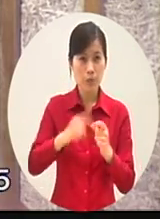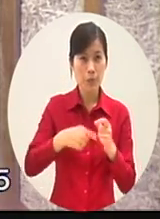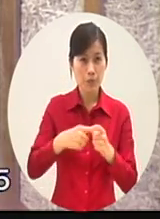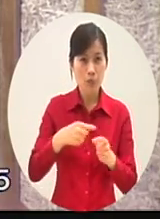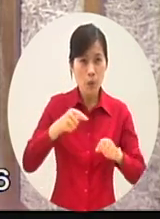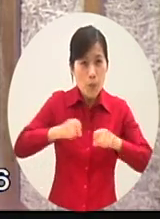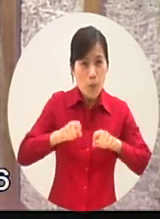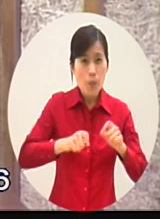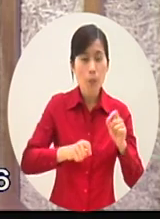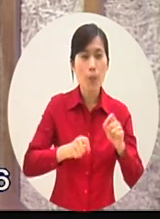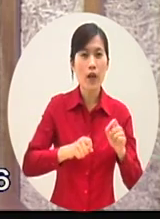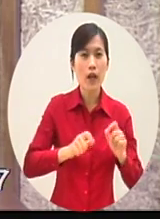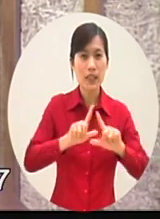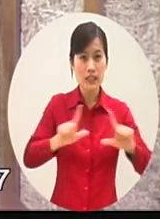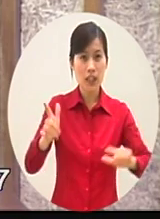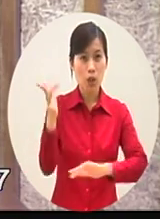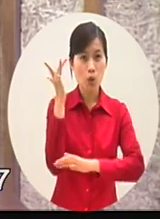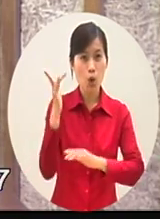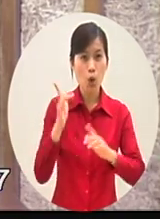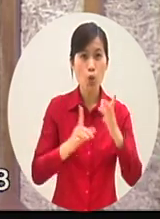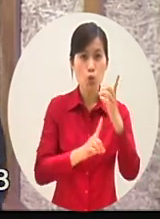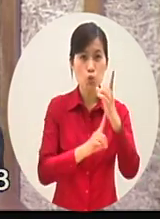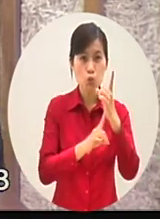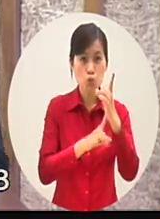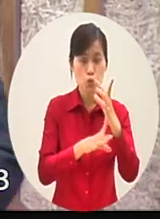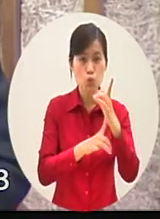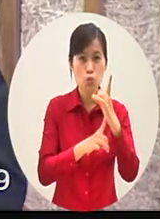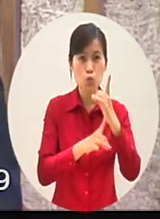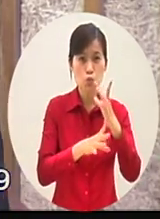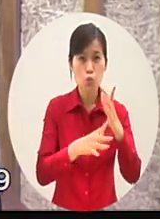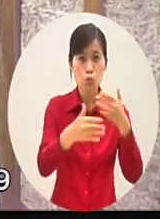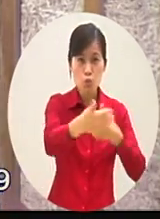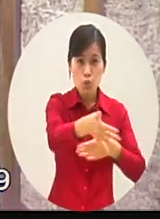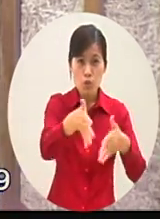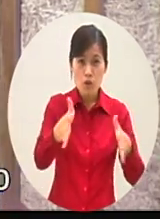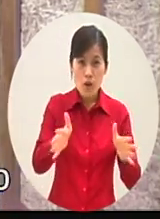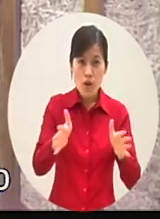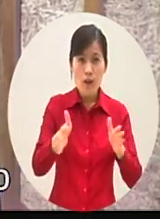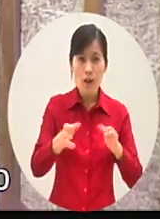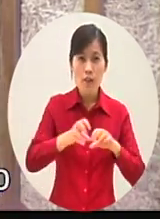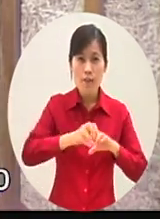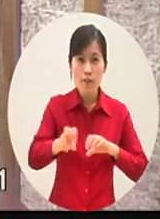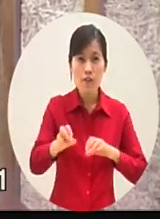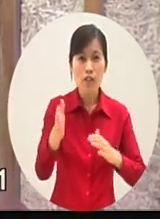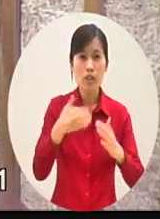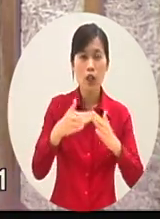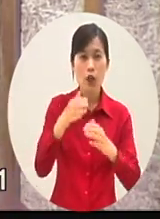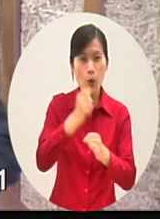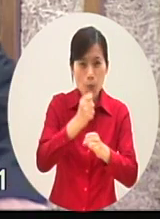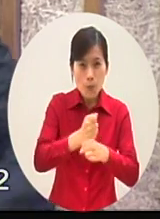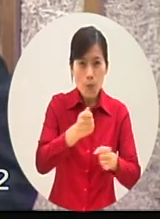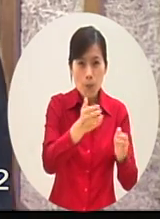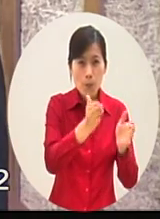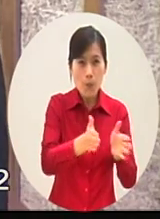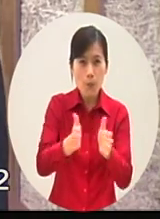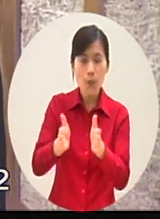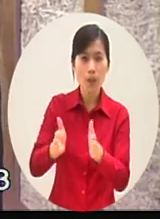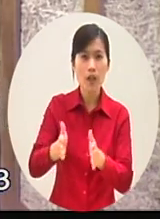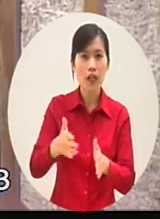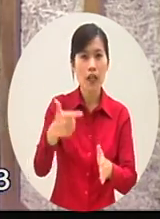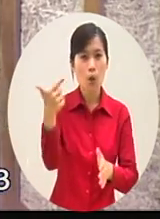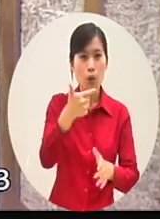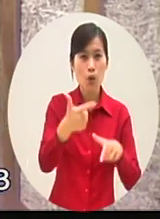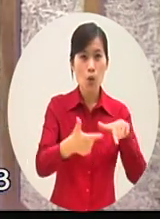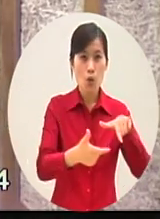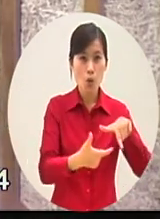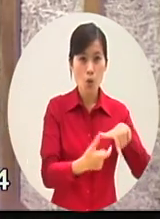足疗那个分校齁，那做了一下整理之后呢，大概有将近6公顷。那曾经要把它规划，它初步是